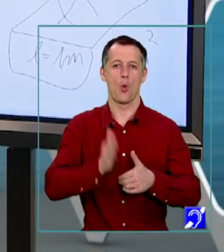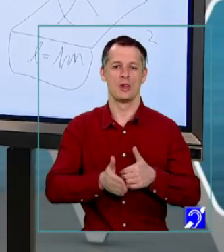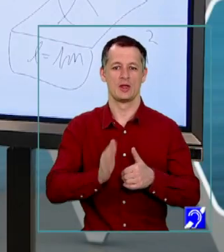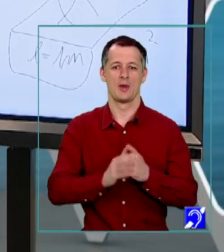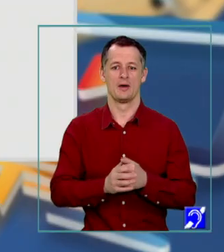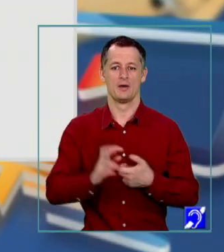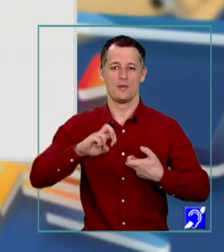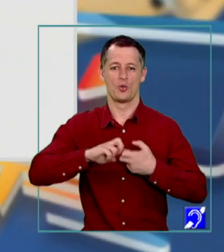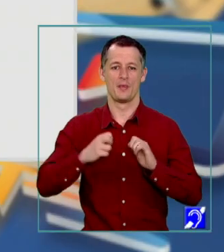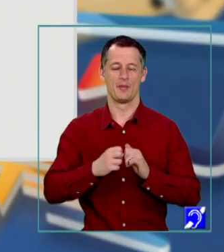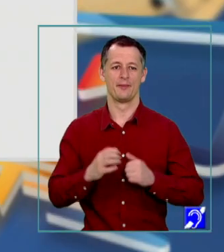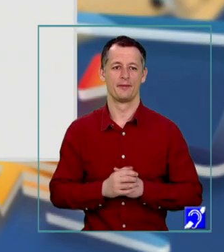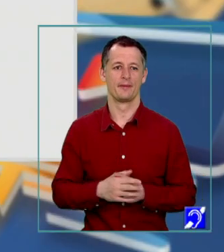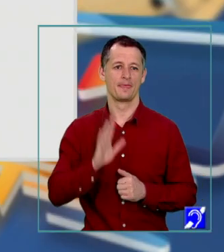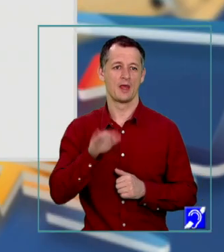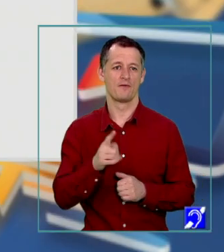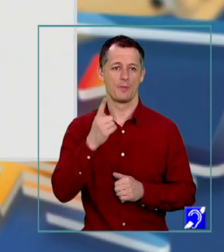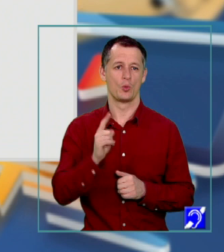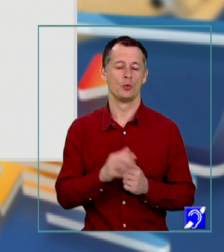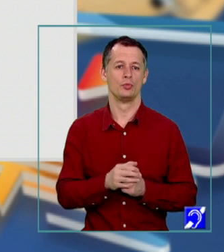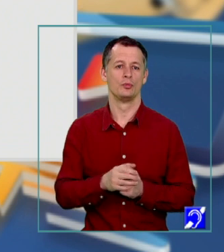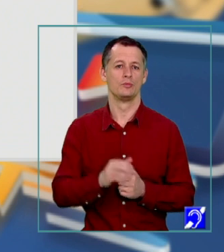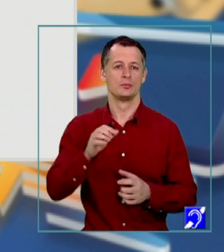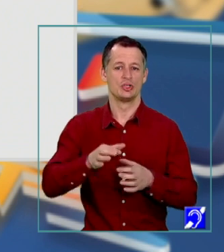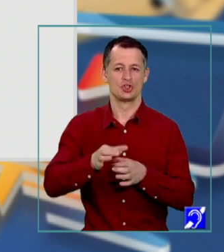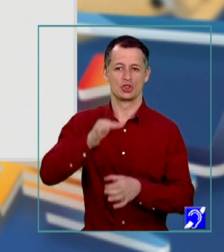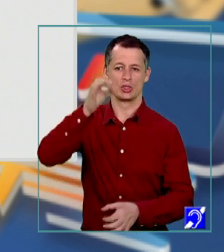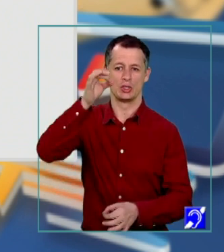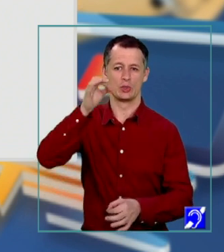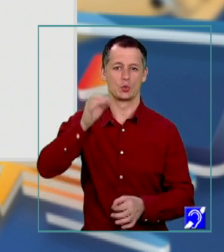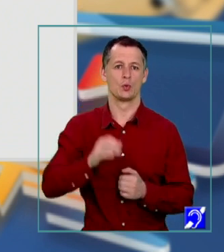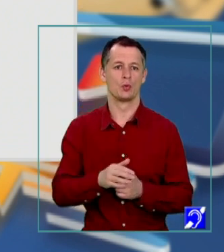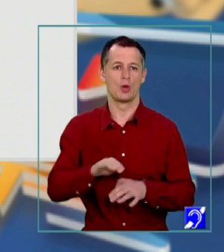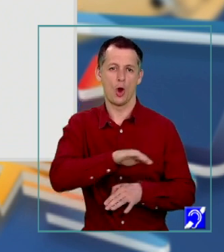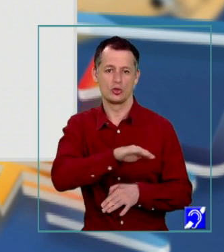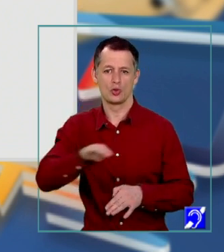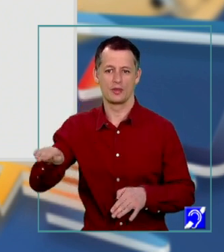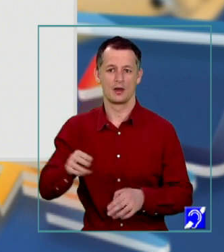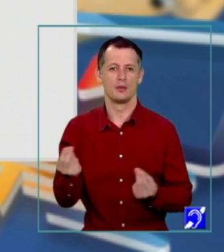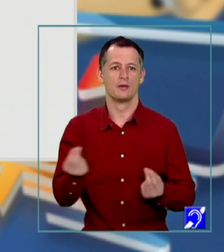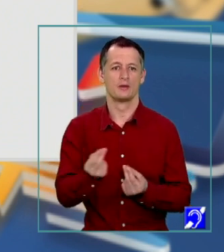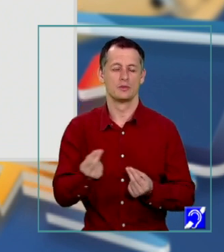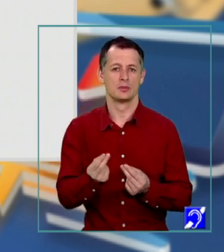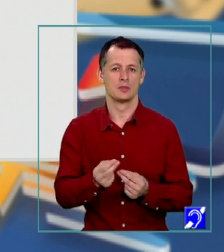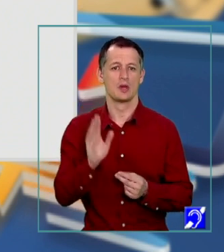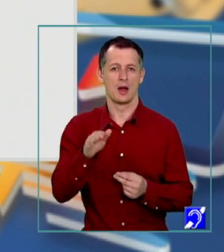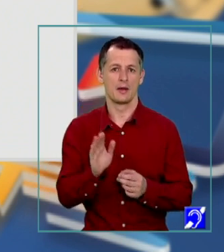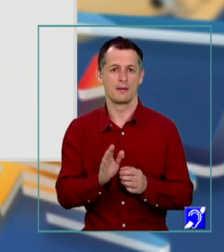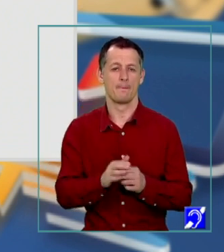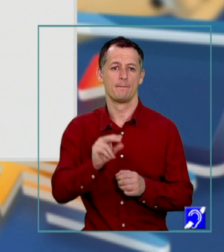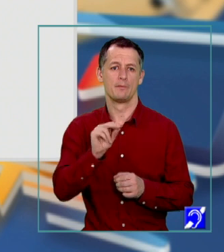problemă. Avem un cilindru orizontal. De ce o fi orizontal? Prevăzut cu un piston